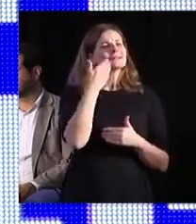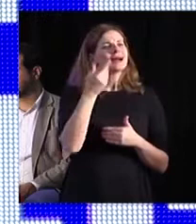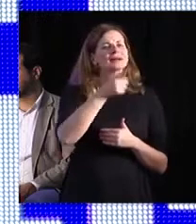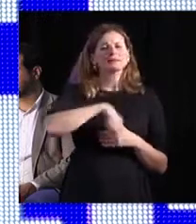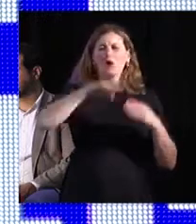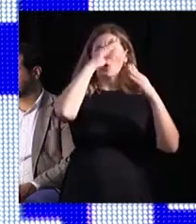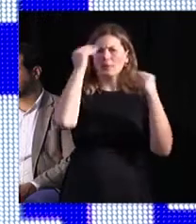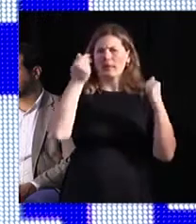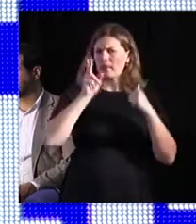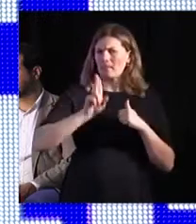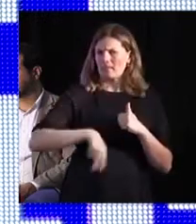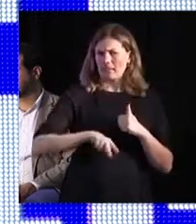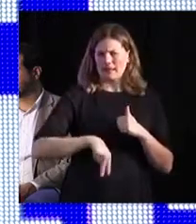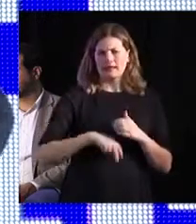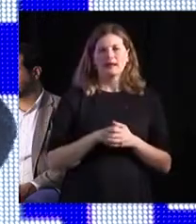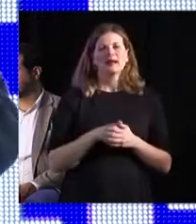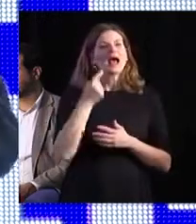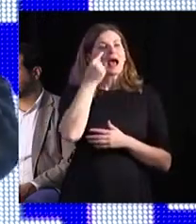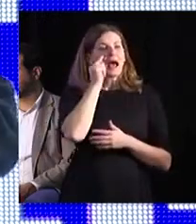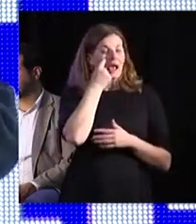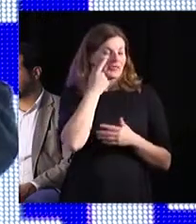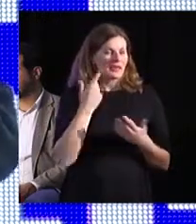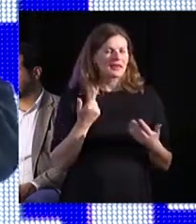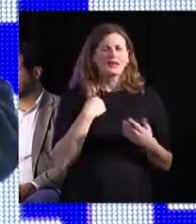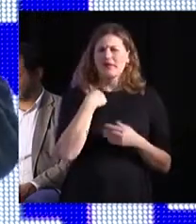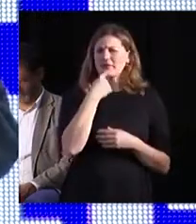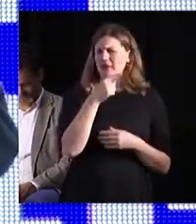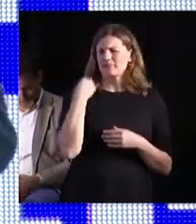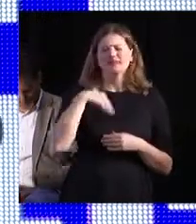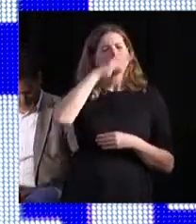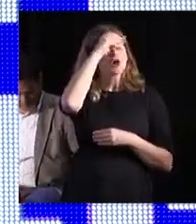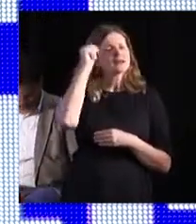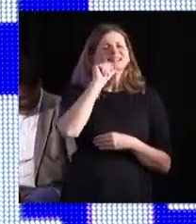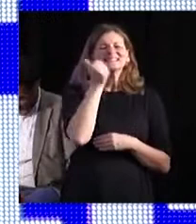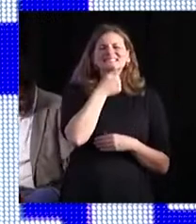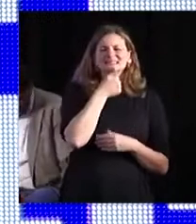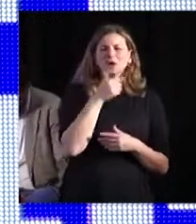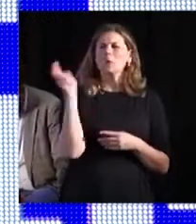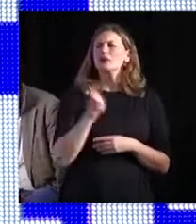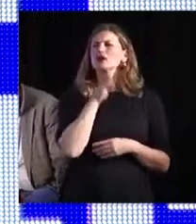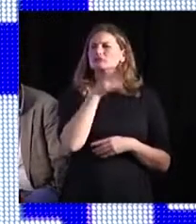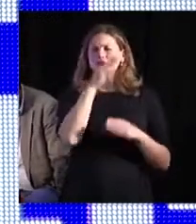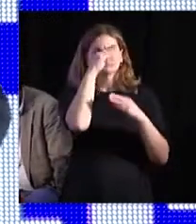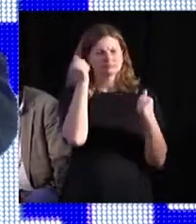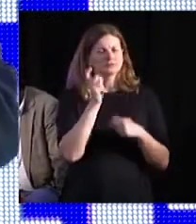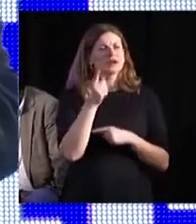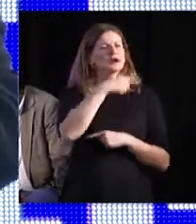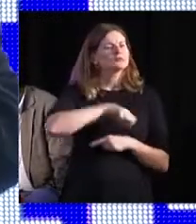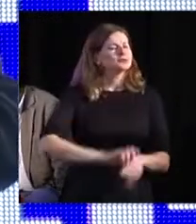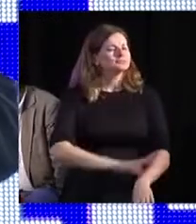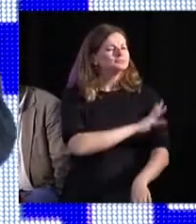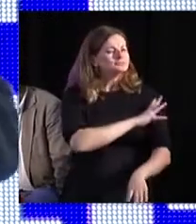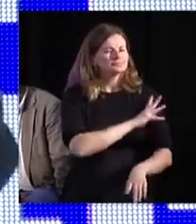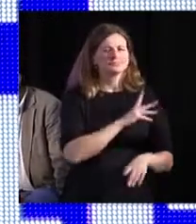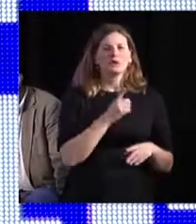no oblidarem. L'Ada precisament deia això, no oblidem qui som i d'on venim, i ens va fer emocionar molts de